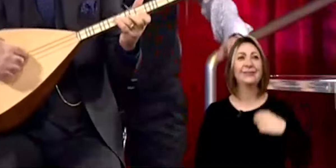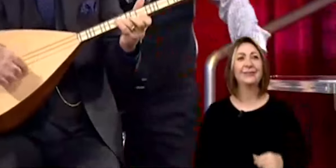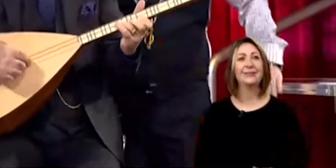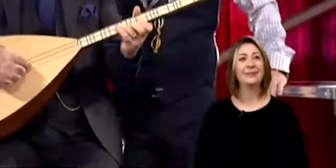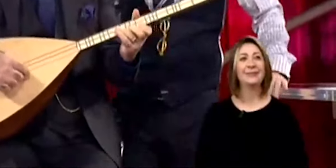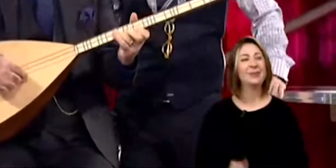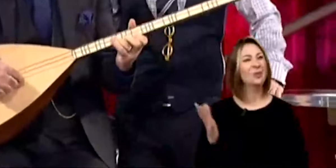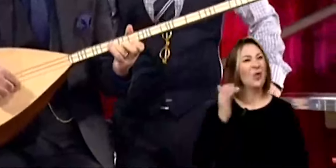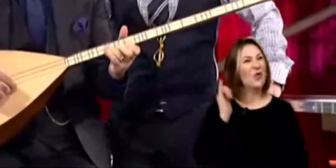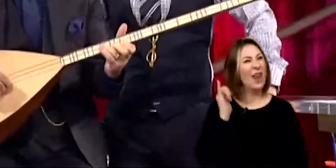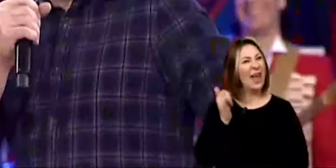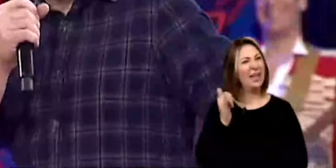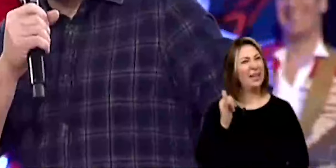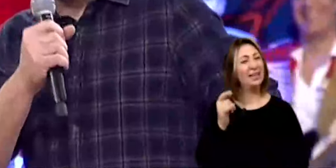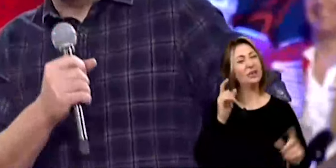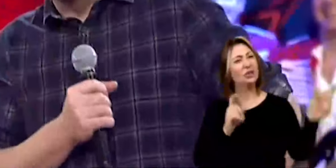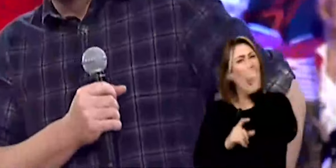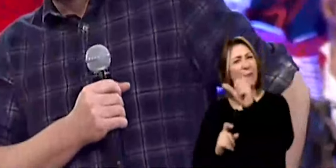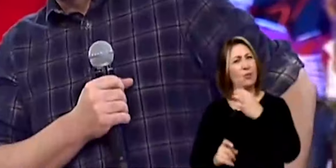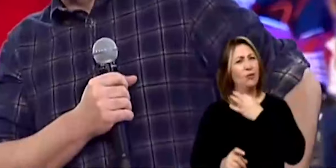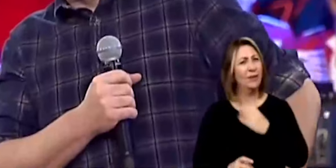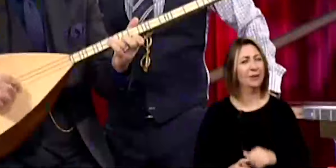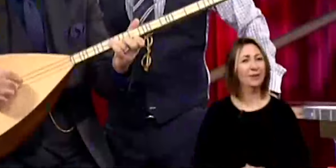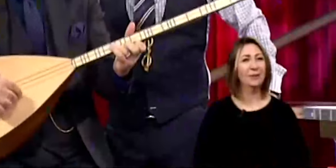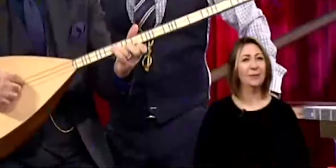Çok fenaydı, çok fenaydı. Çok fenaydı. Yanıt ver abi lütfen.